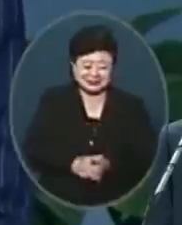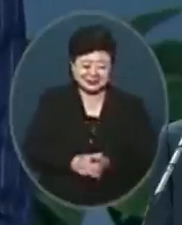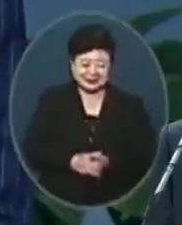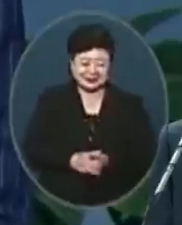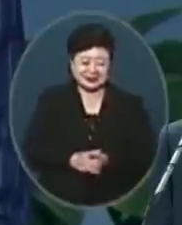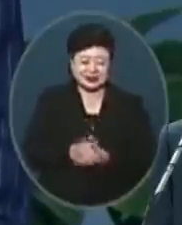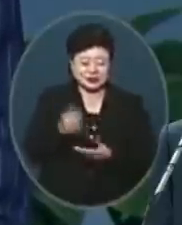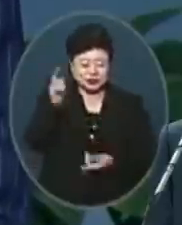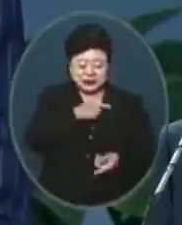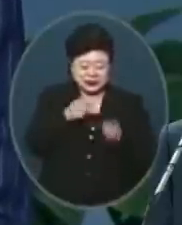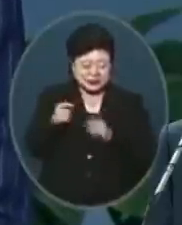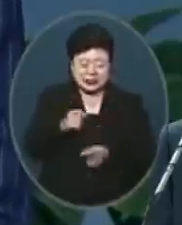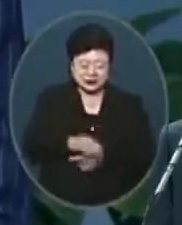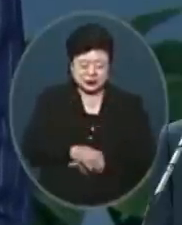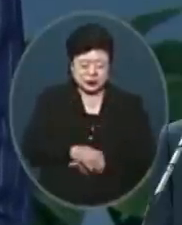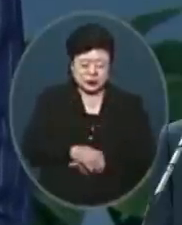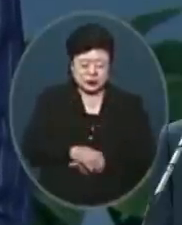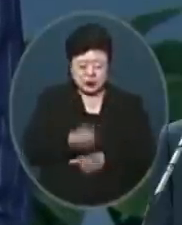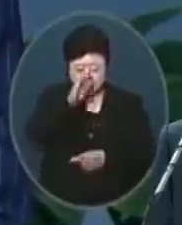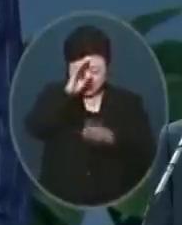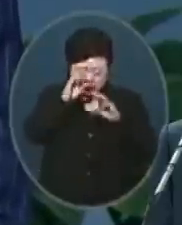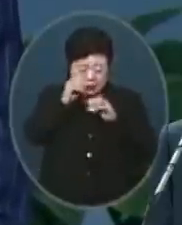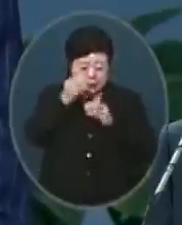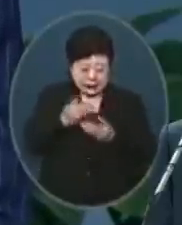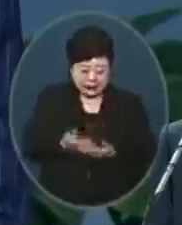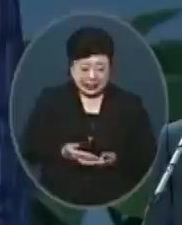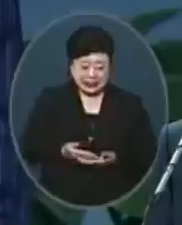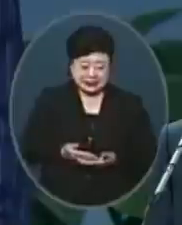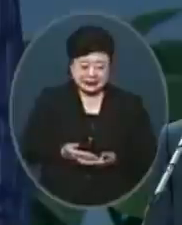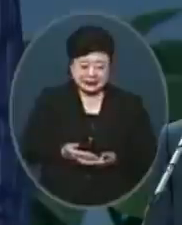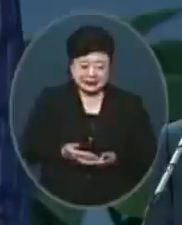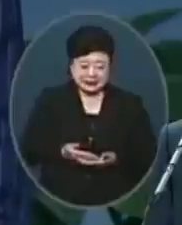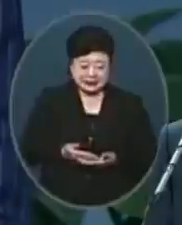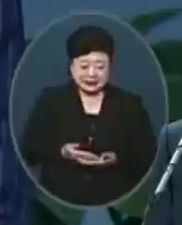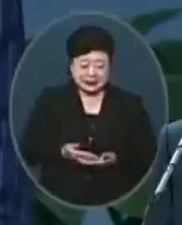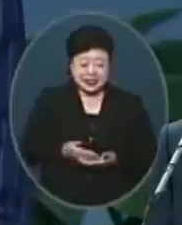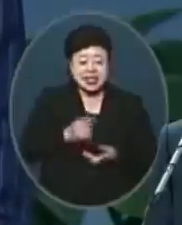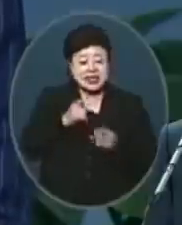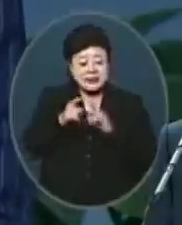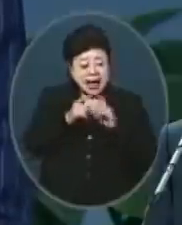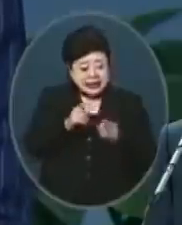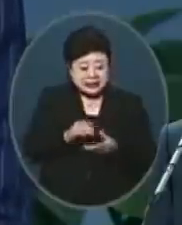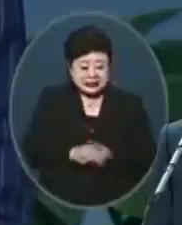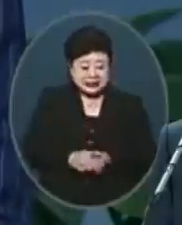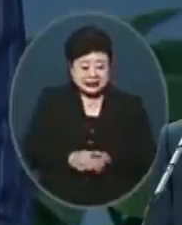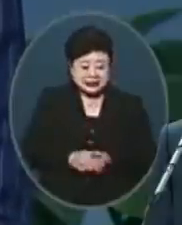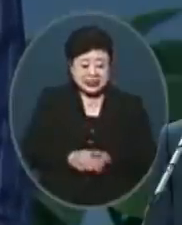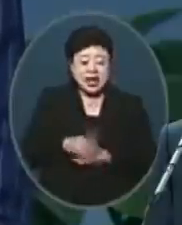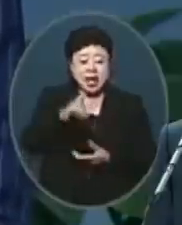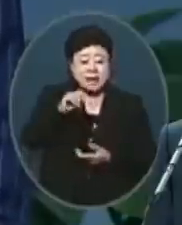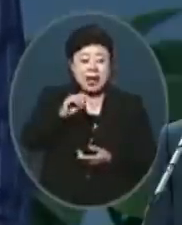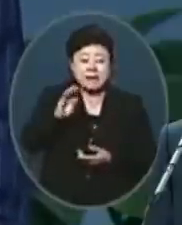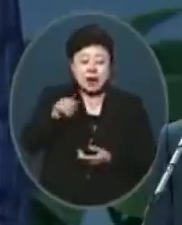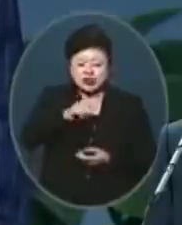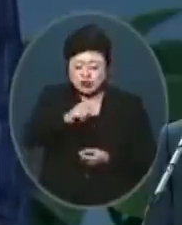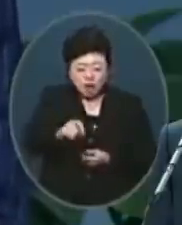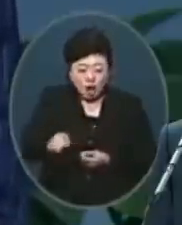제가 채찍에 맞음으로 너는 나았다. 이 말을 만 번을